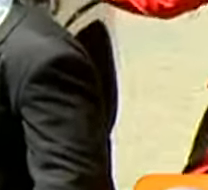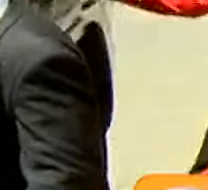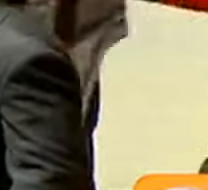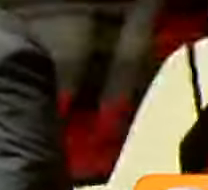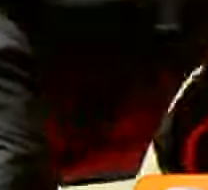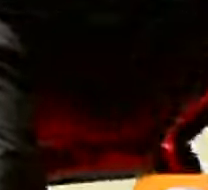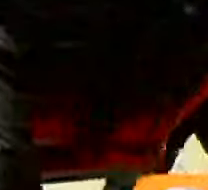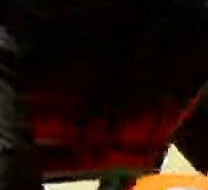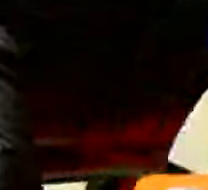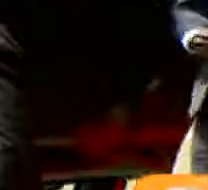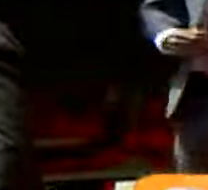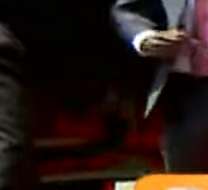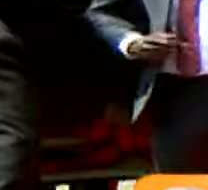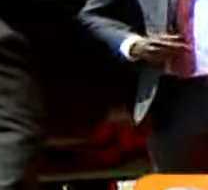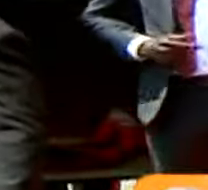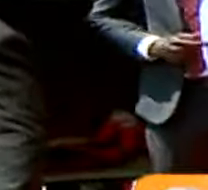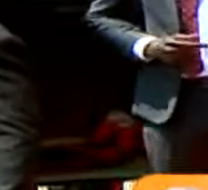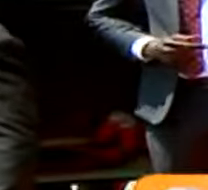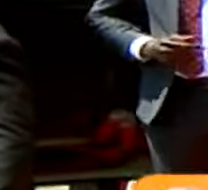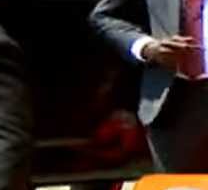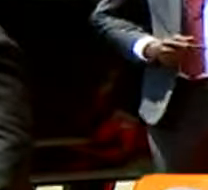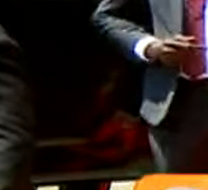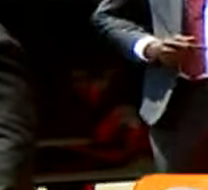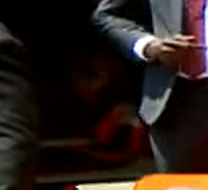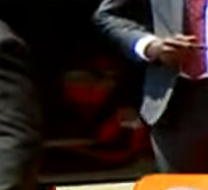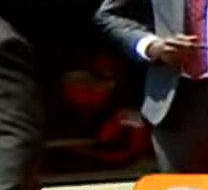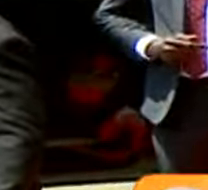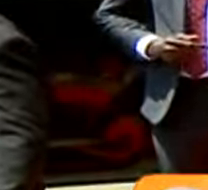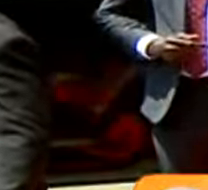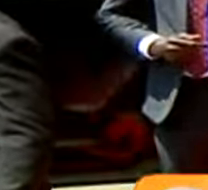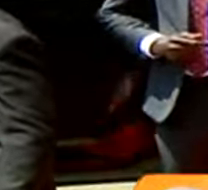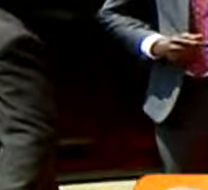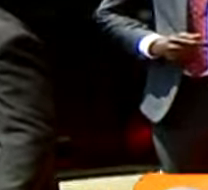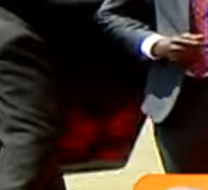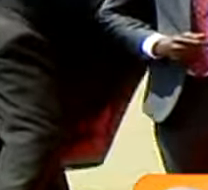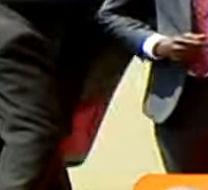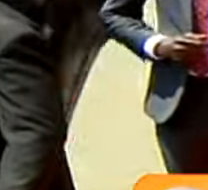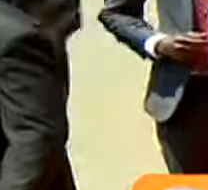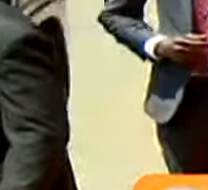Asante sana Mheshimiwa Rais kwa kushinda nasi, na hata baraka zako